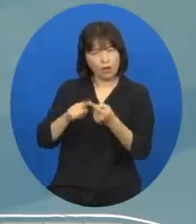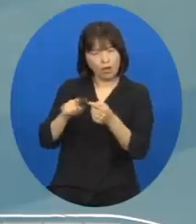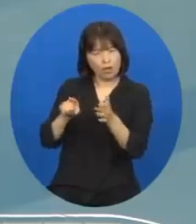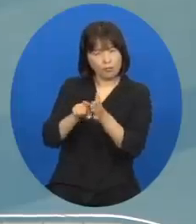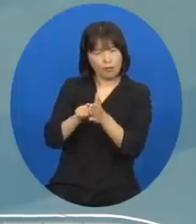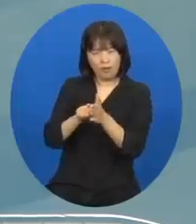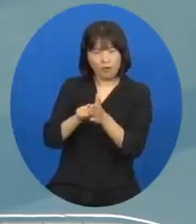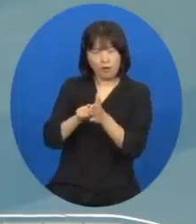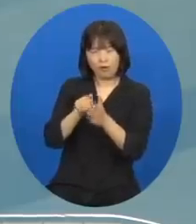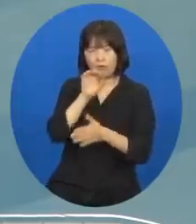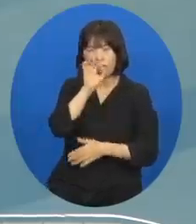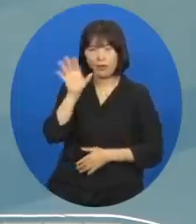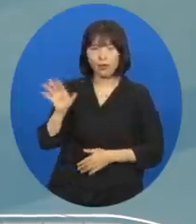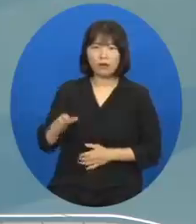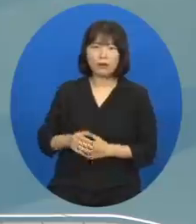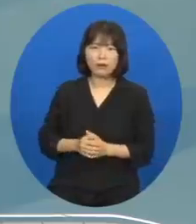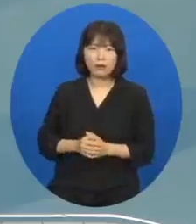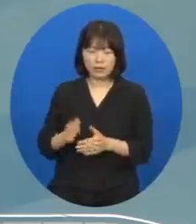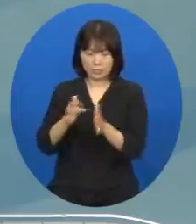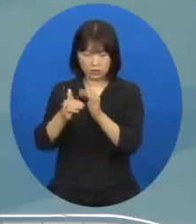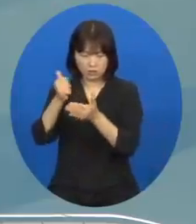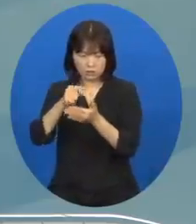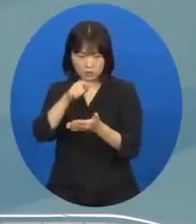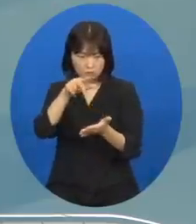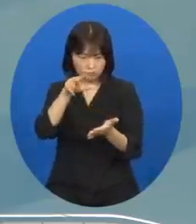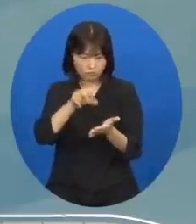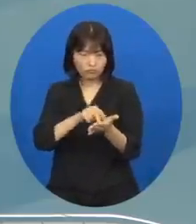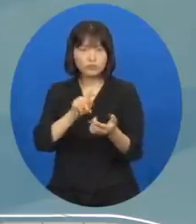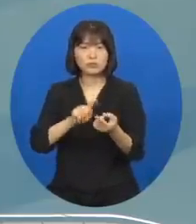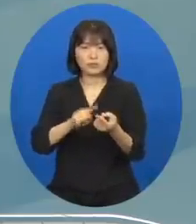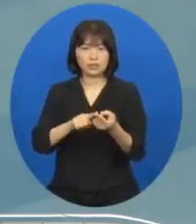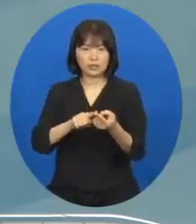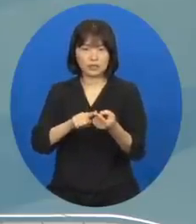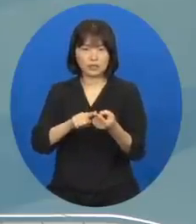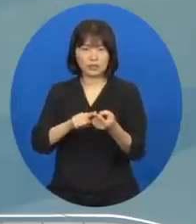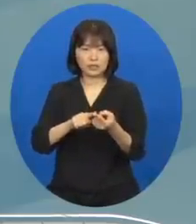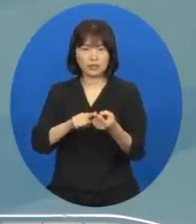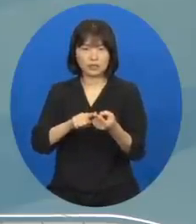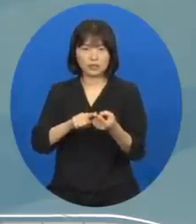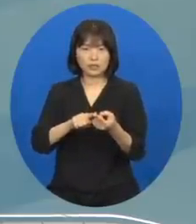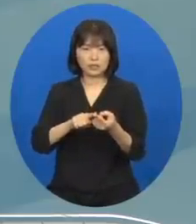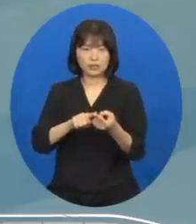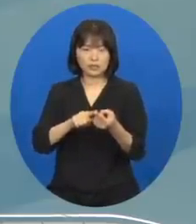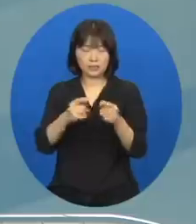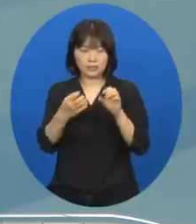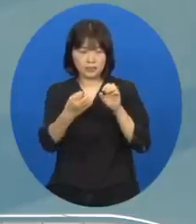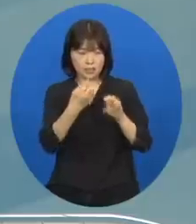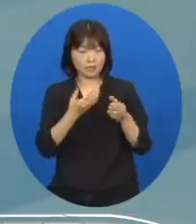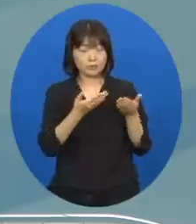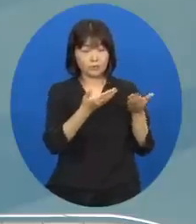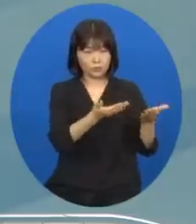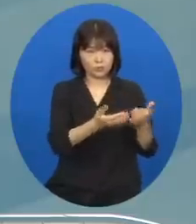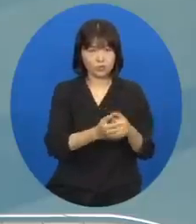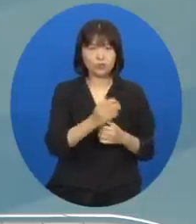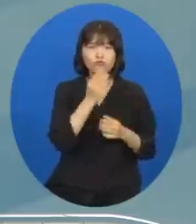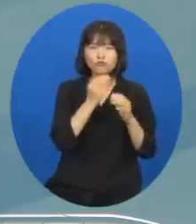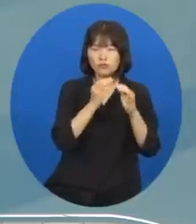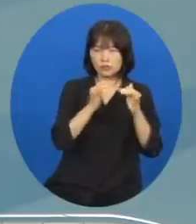못합니다. 예수님은 그 문제에 대해서 이렇게 대답을 하셨어요.